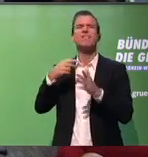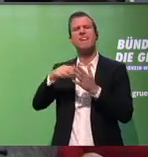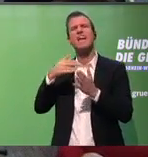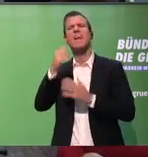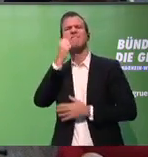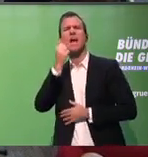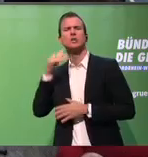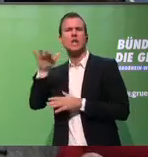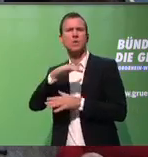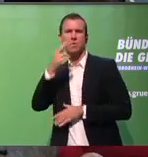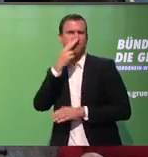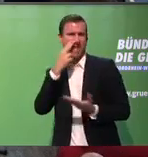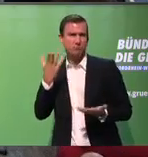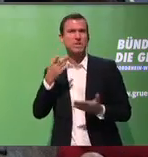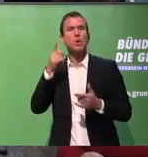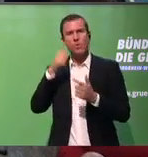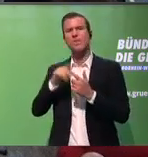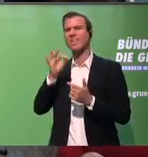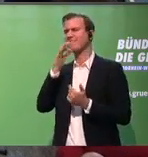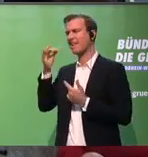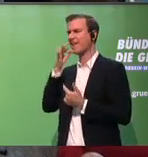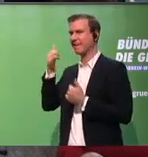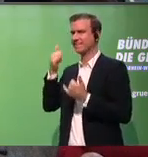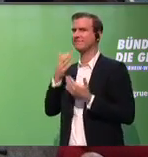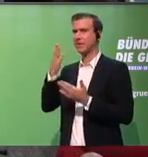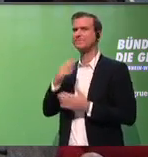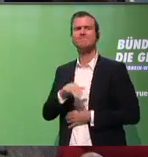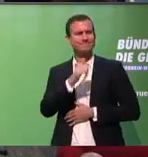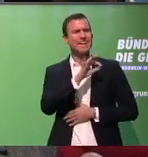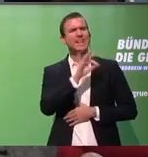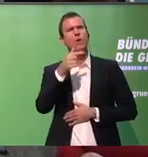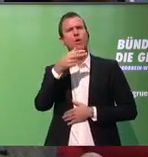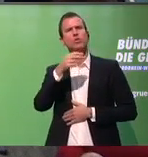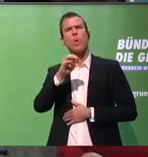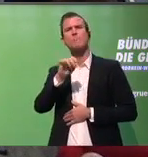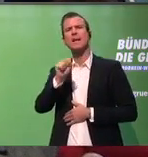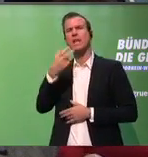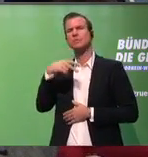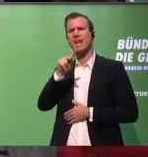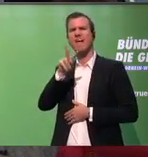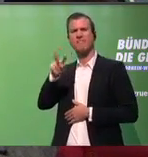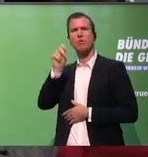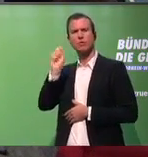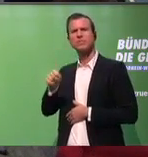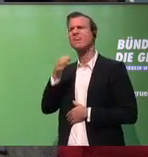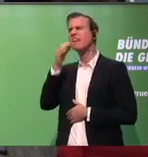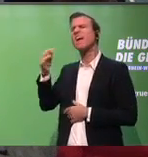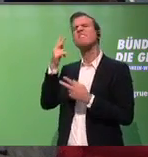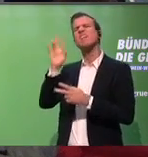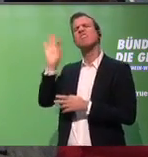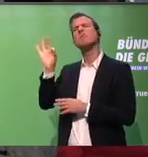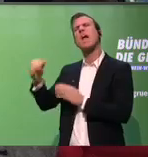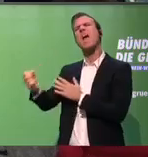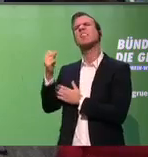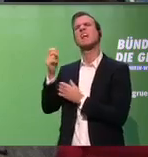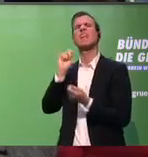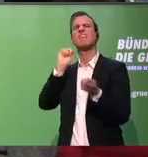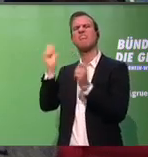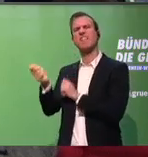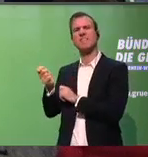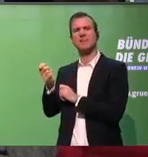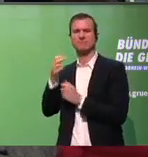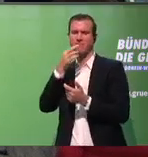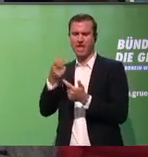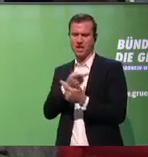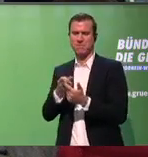Warschau und die an dich eingegangenen Fragen. Genau, da haben wir auch von Thomas aus dem KV Düsseldorf wieder, wie wichtig ist für dich das Thema Energiewende? Die zwei